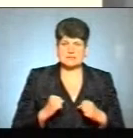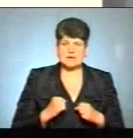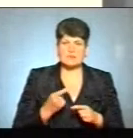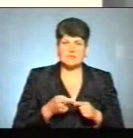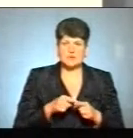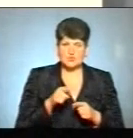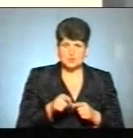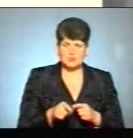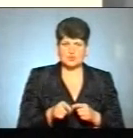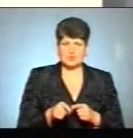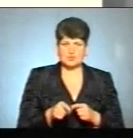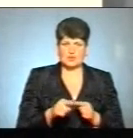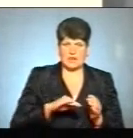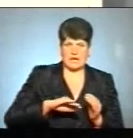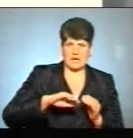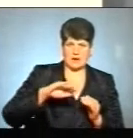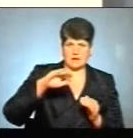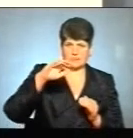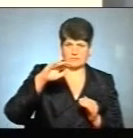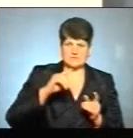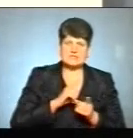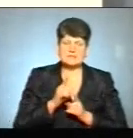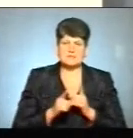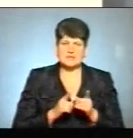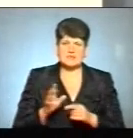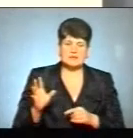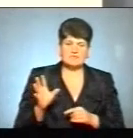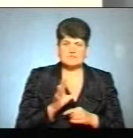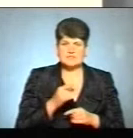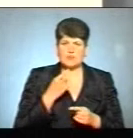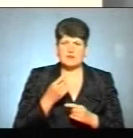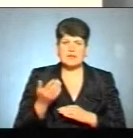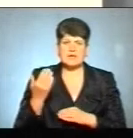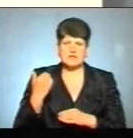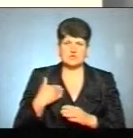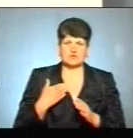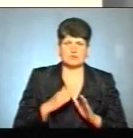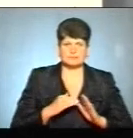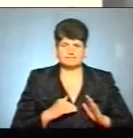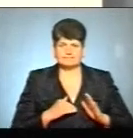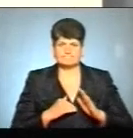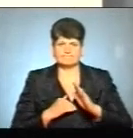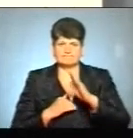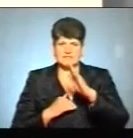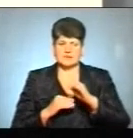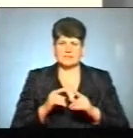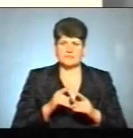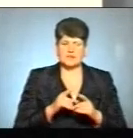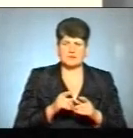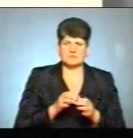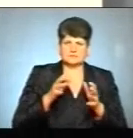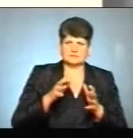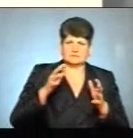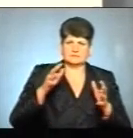криву зараження COVID-19 трошки змінити. Тобто всі говорили раніше, що ми йшли по іспанському сценарію. Так? Тобто Україна десь